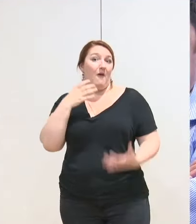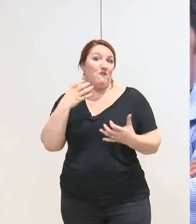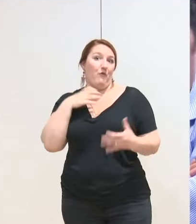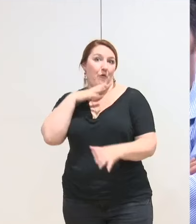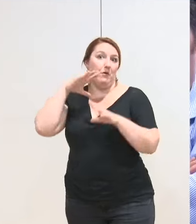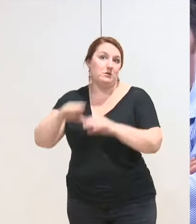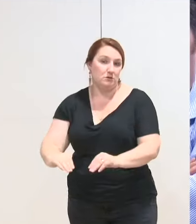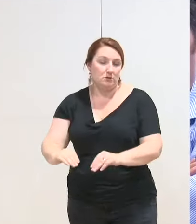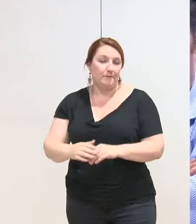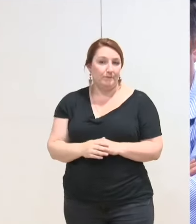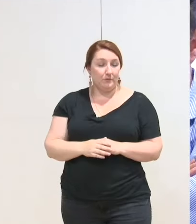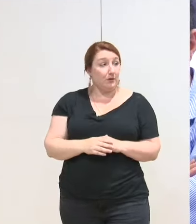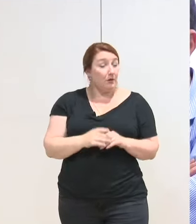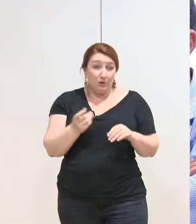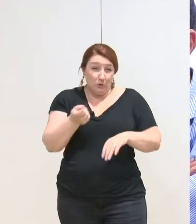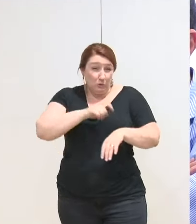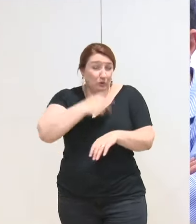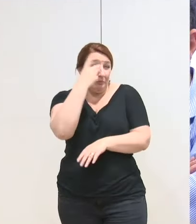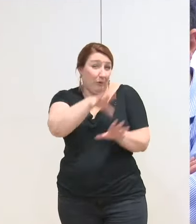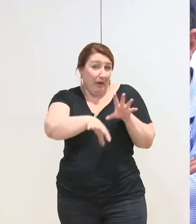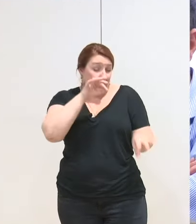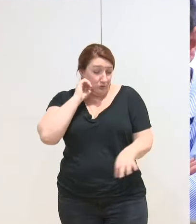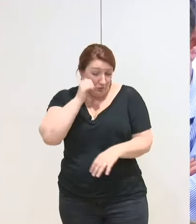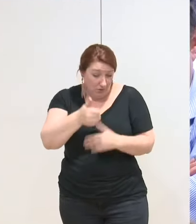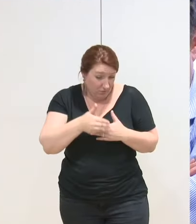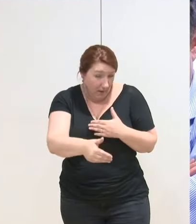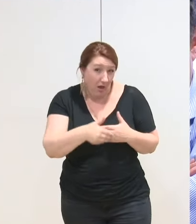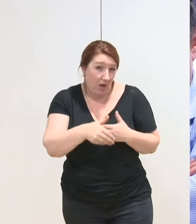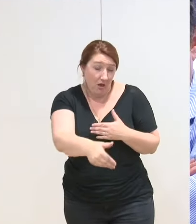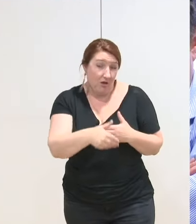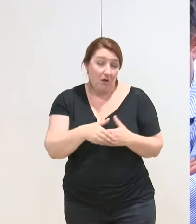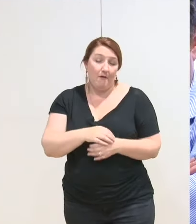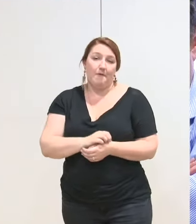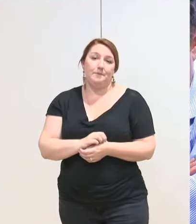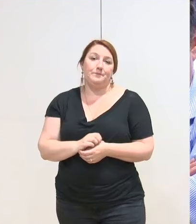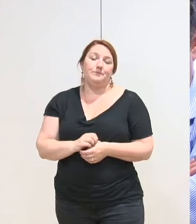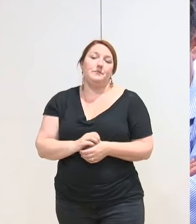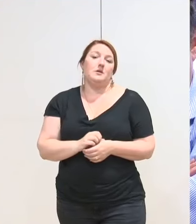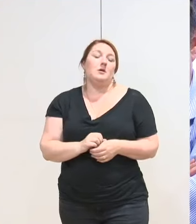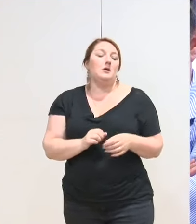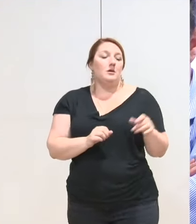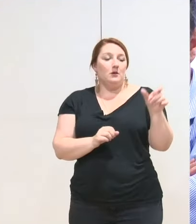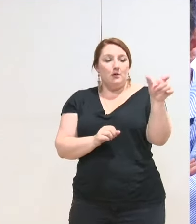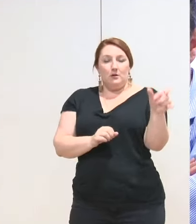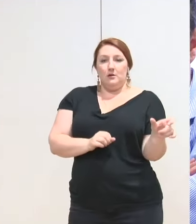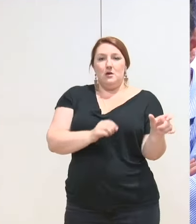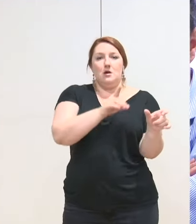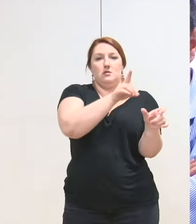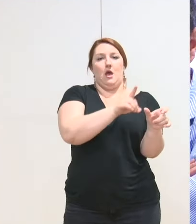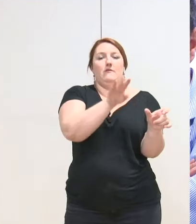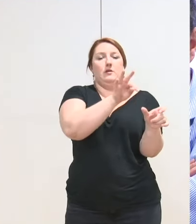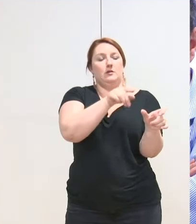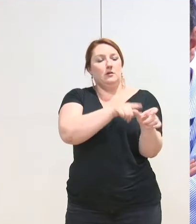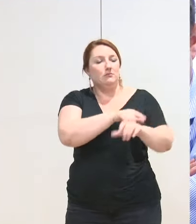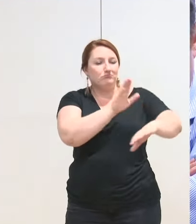élection il lui a même été suggéré cyniquement de pratiquer